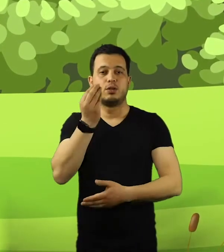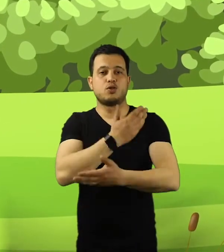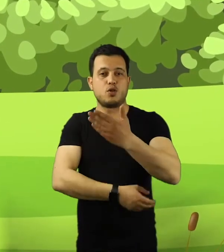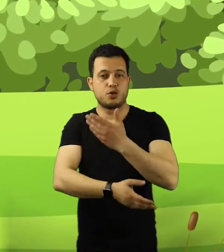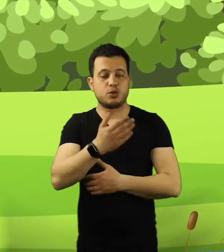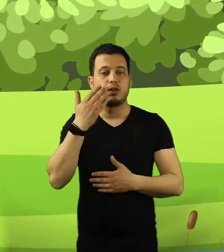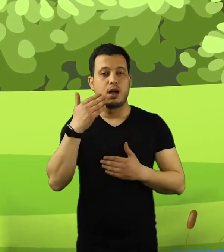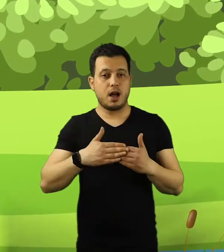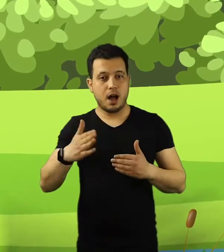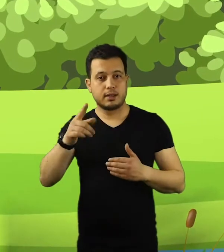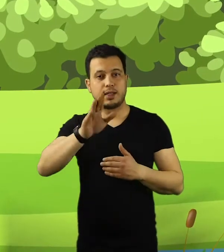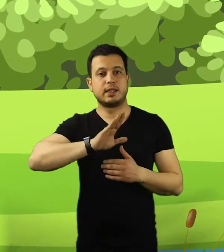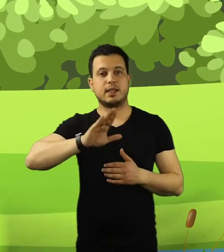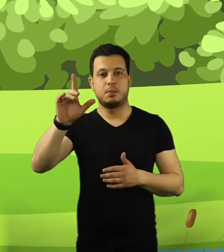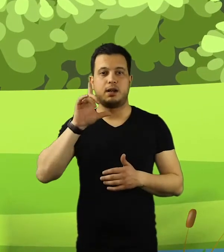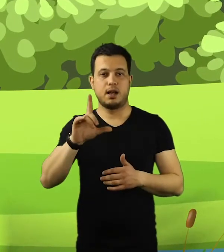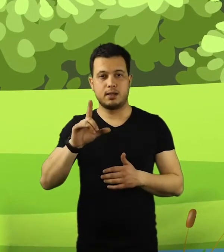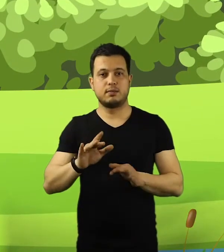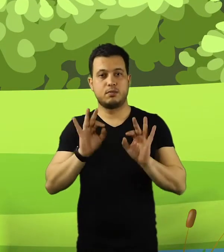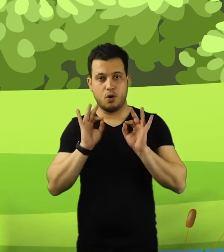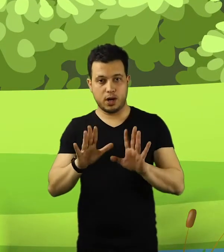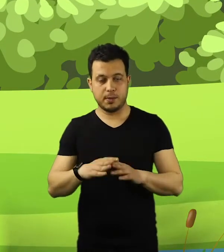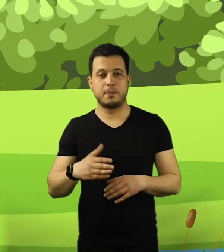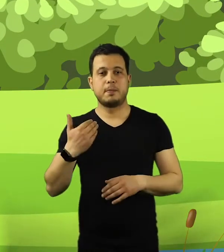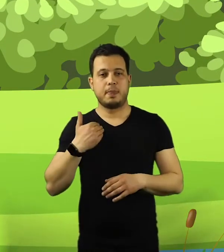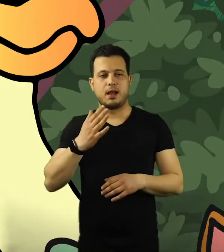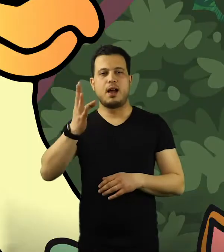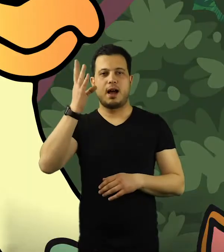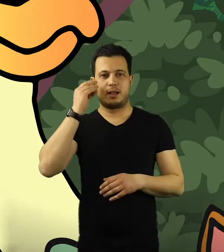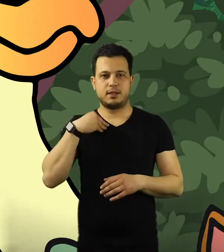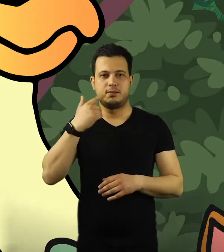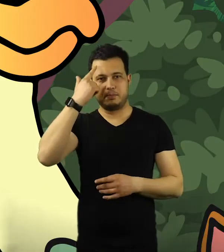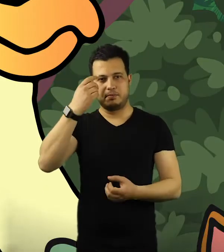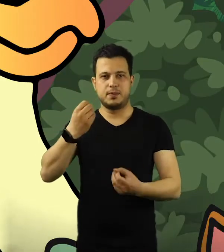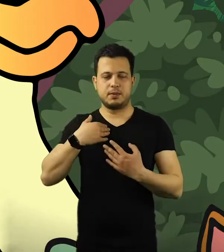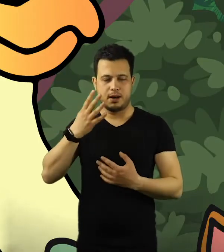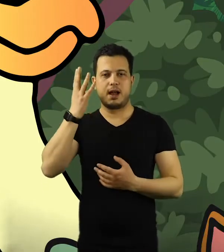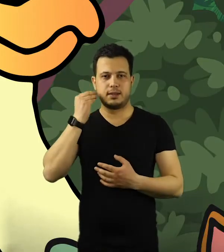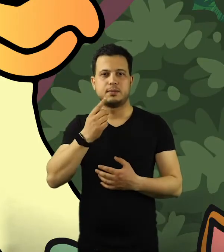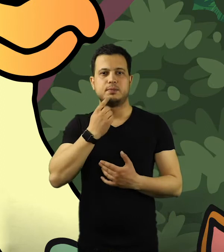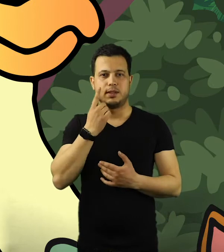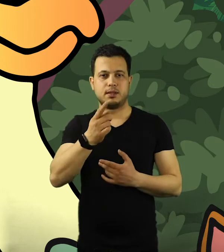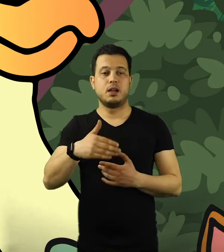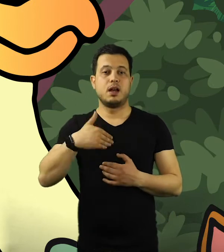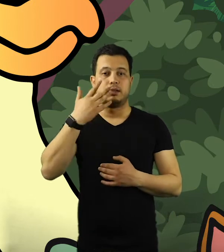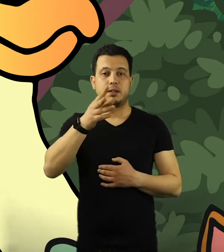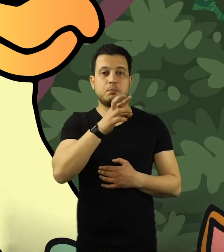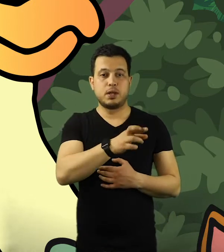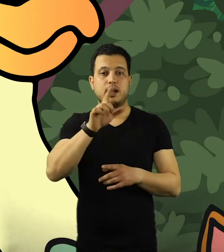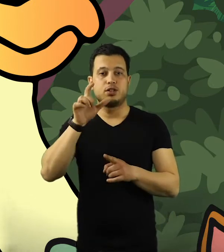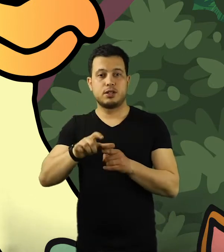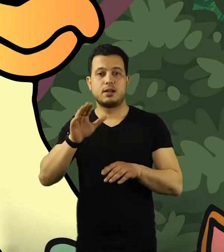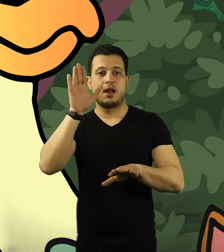artık gitme vaktim geldi öyle değil mi? Mesaj alınmıştır Bilge Horoz Ardından Pınar ve Çınar